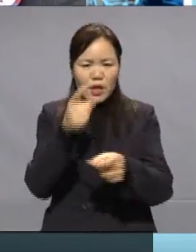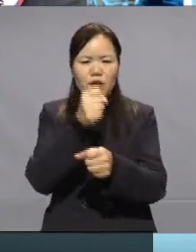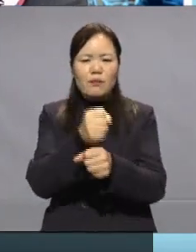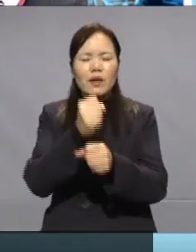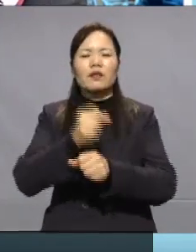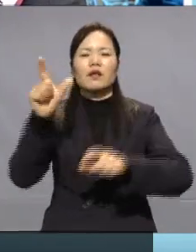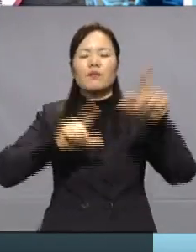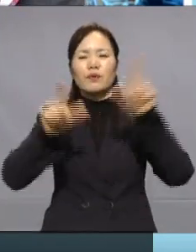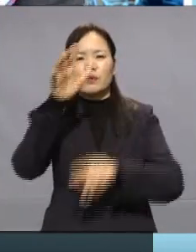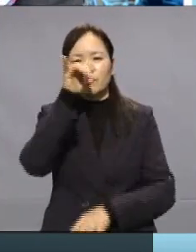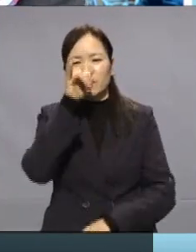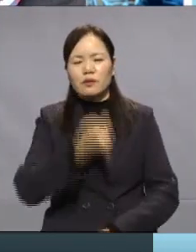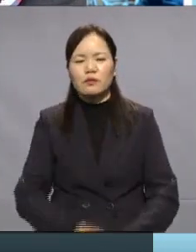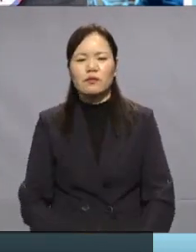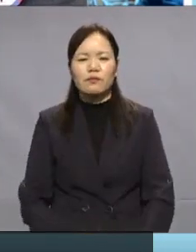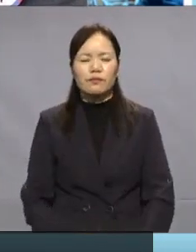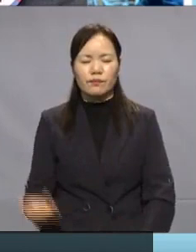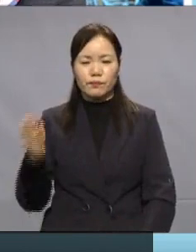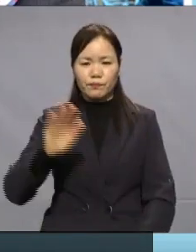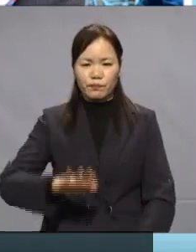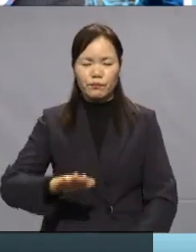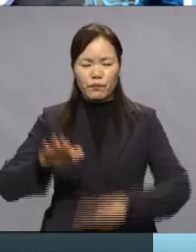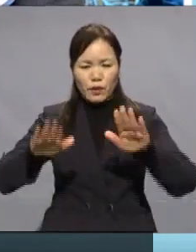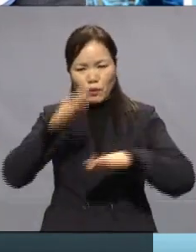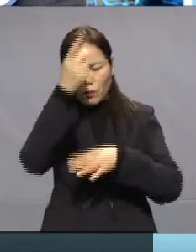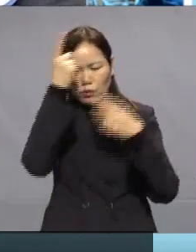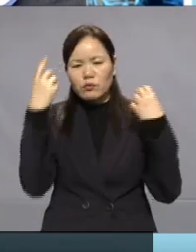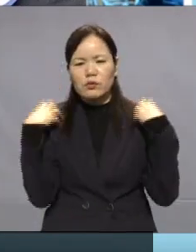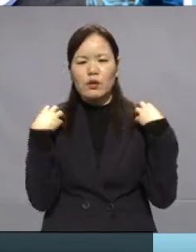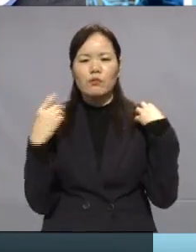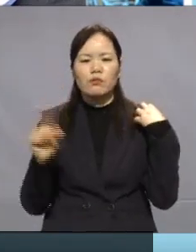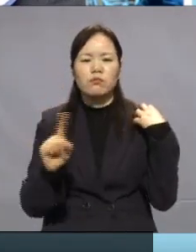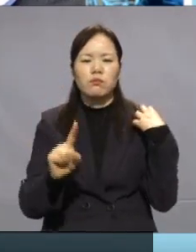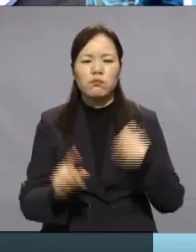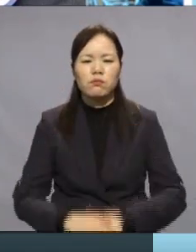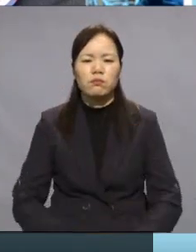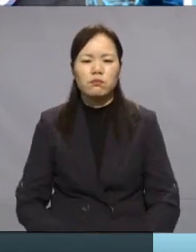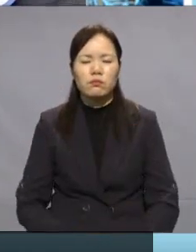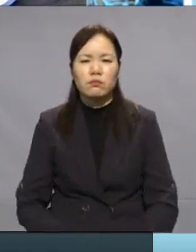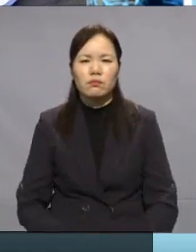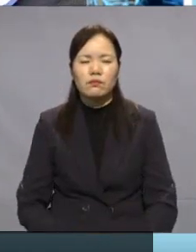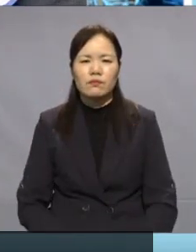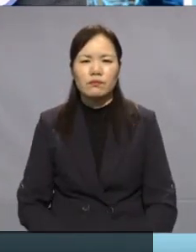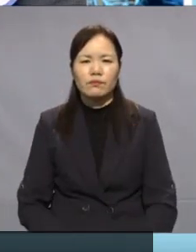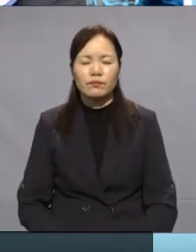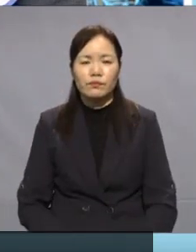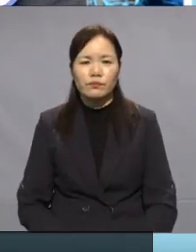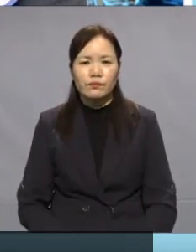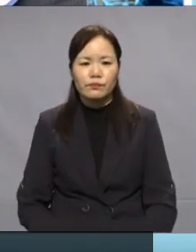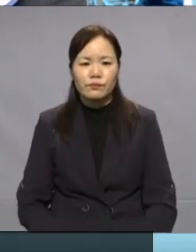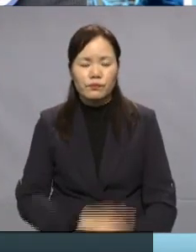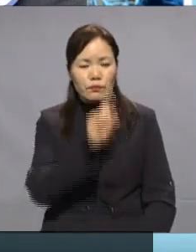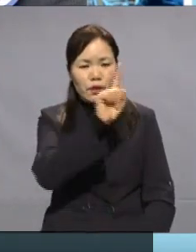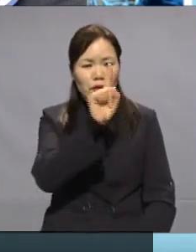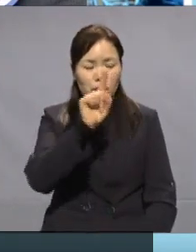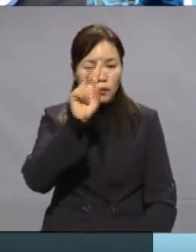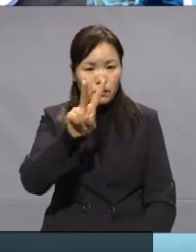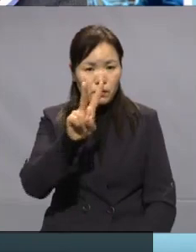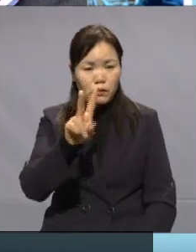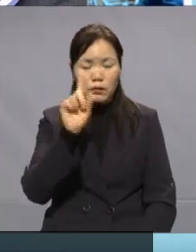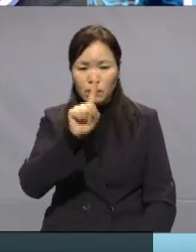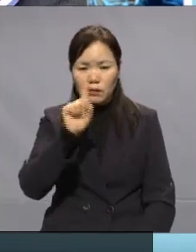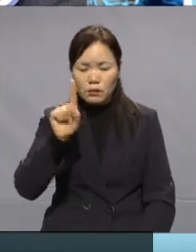자세를 가졌습니다 그런데 이번 정권은 여전히 왜 112119에